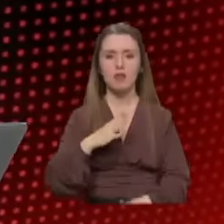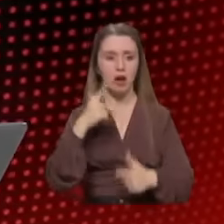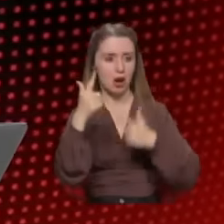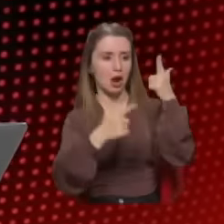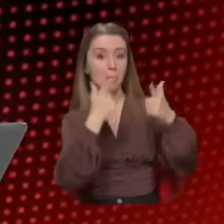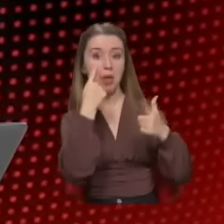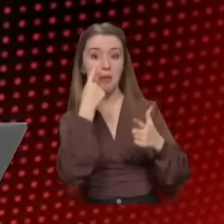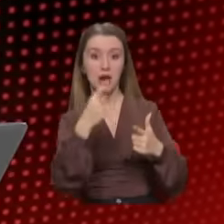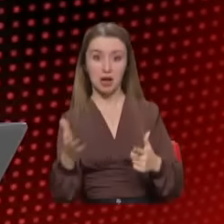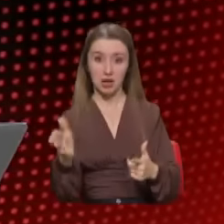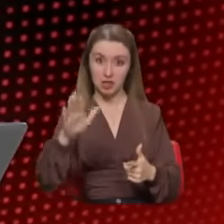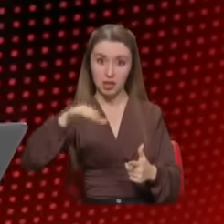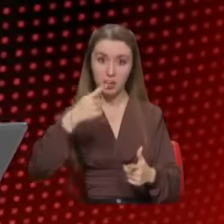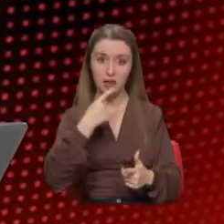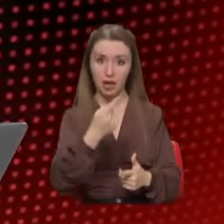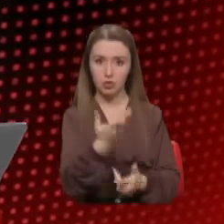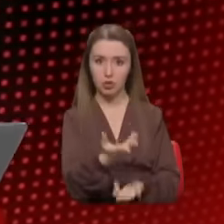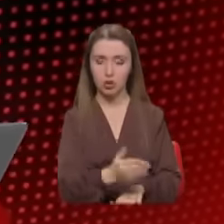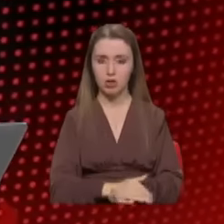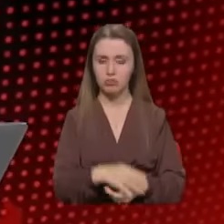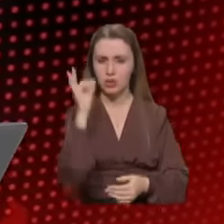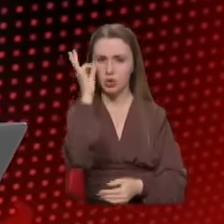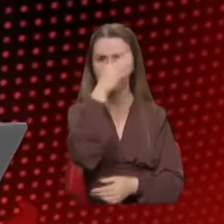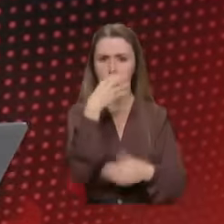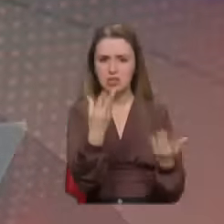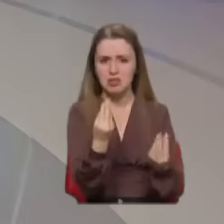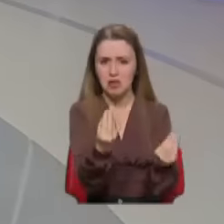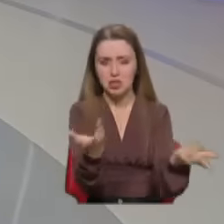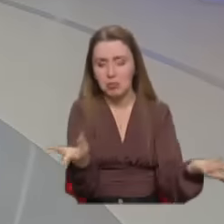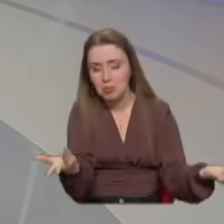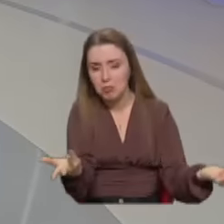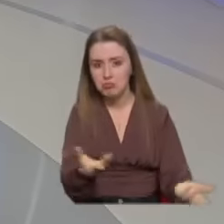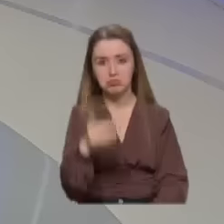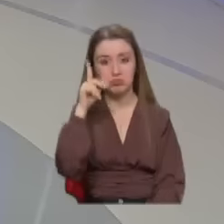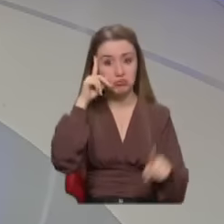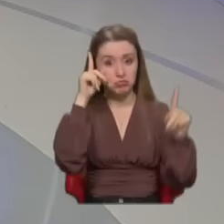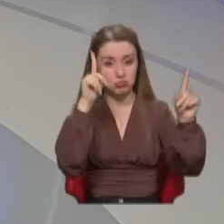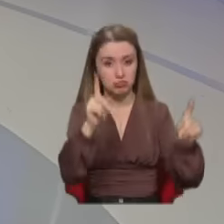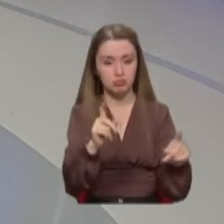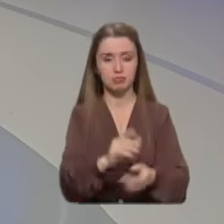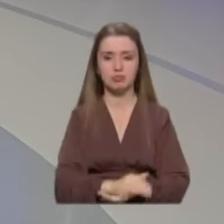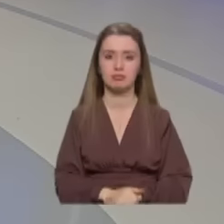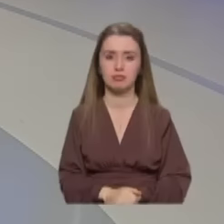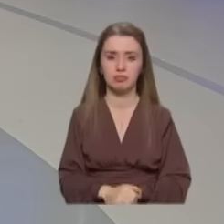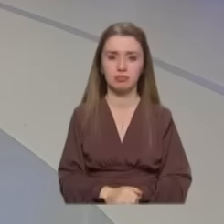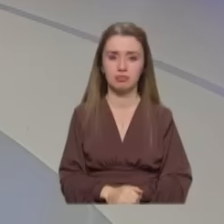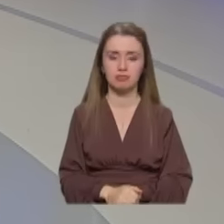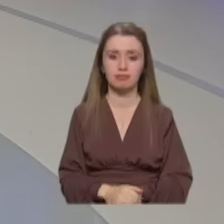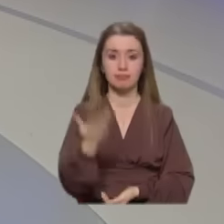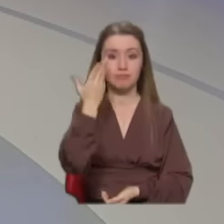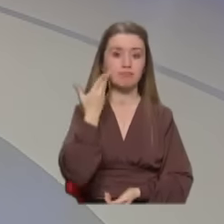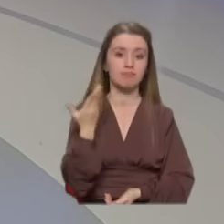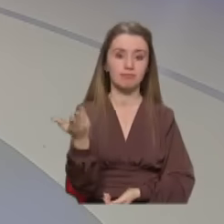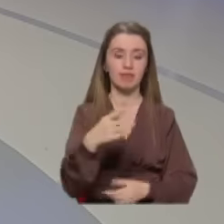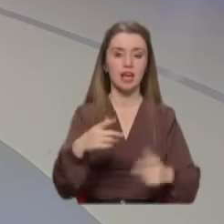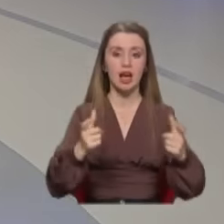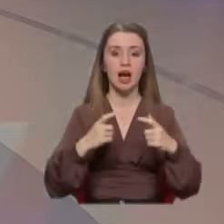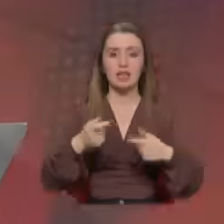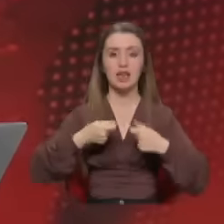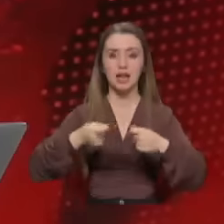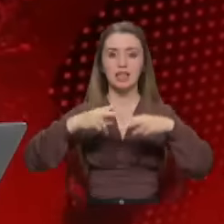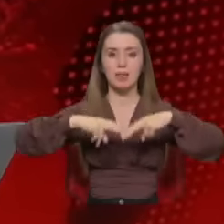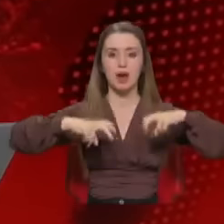kameralara bakarak yanıma gel. Nasıl bir kolaylık sağlayacak acaba? O da bir soru işareti. Sayın seyirciler, Hatay Eğitim